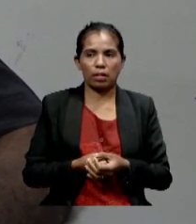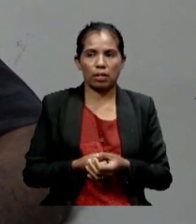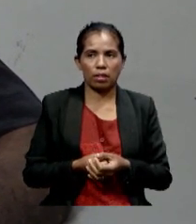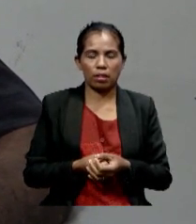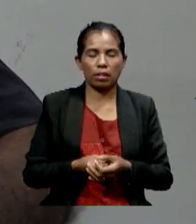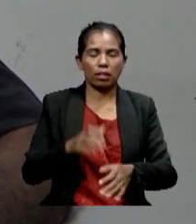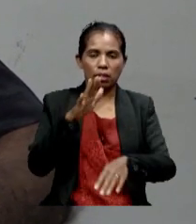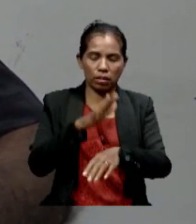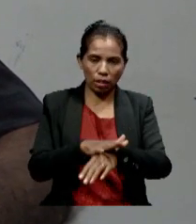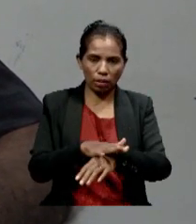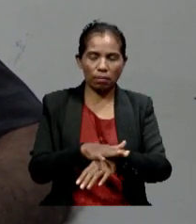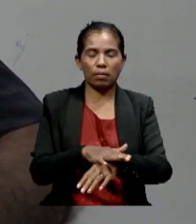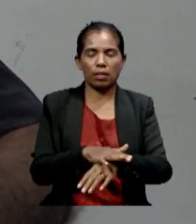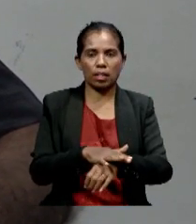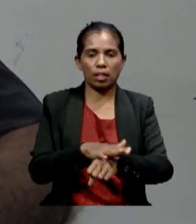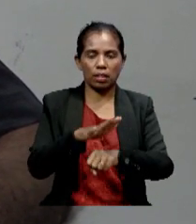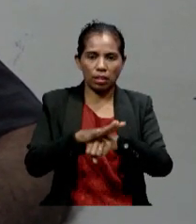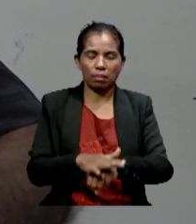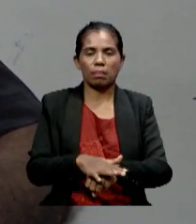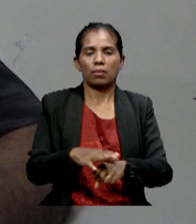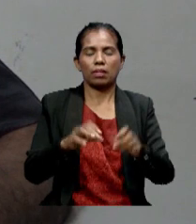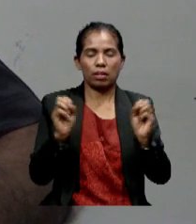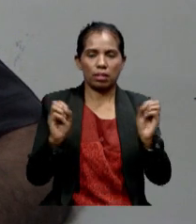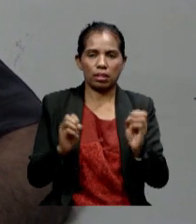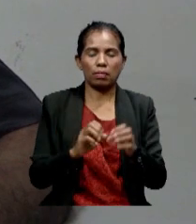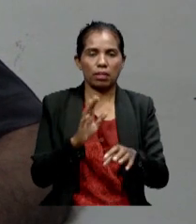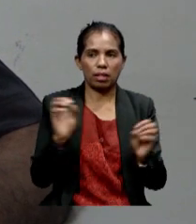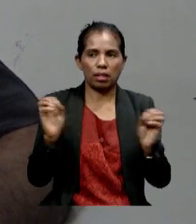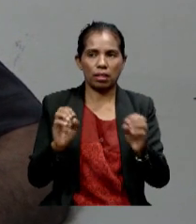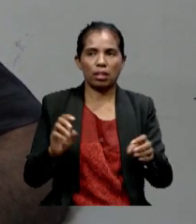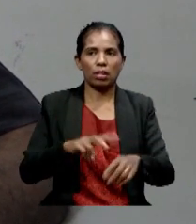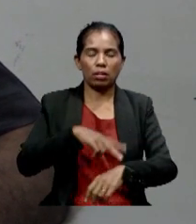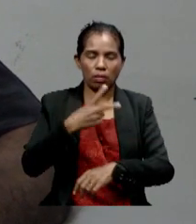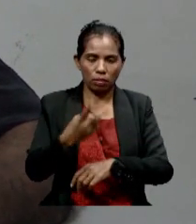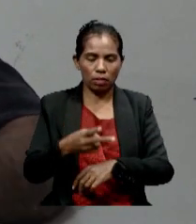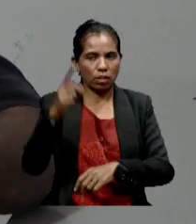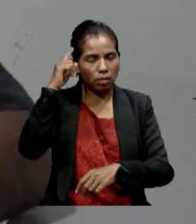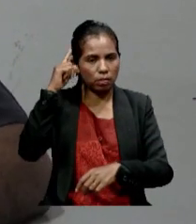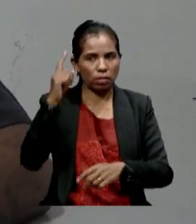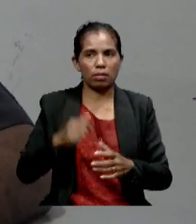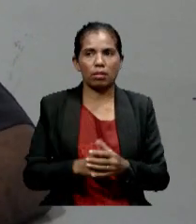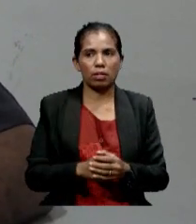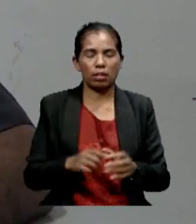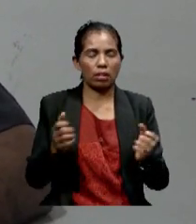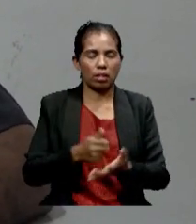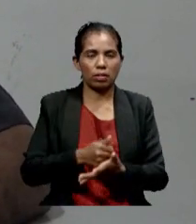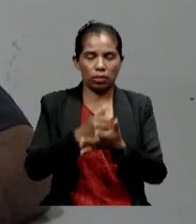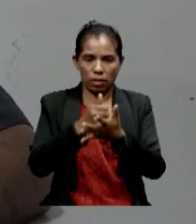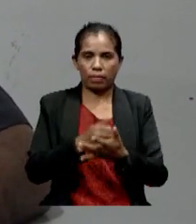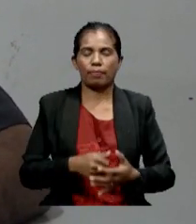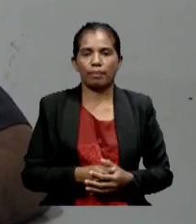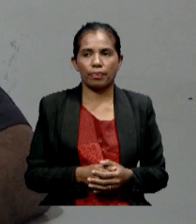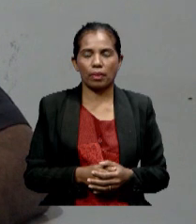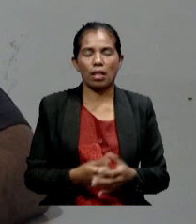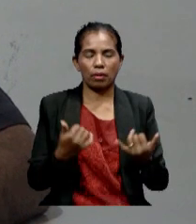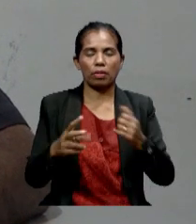sama dunia masih sama kois, sama kois. In kuanto sama kona ni ulfato, parece ni ala salpa. Joras ni be,